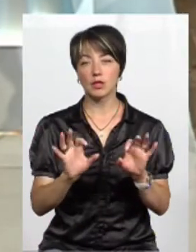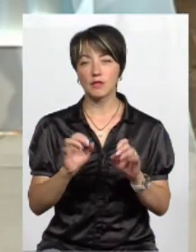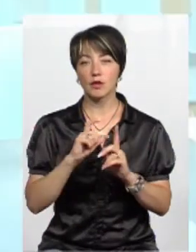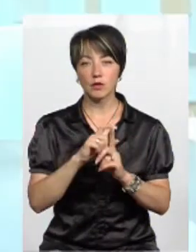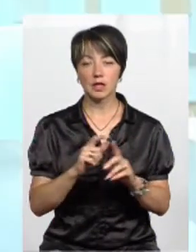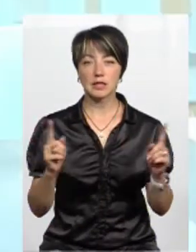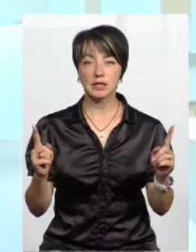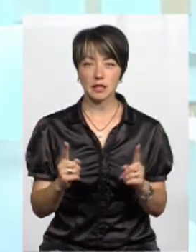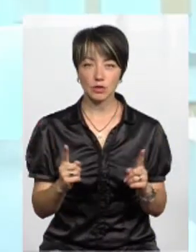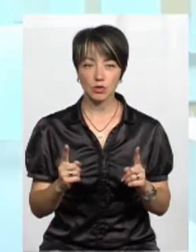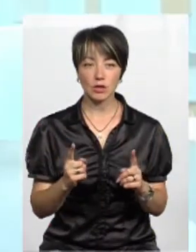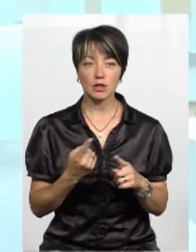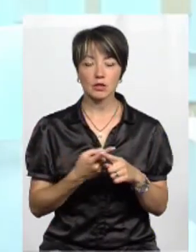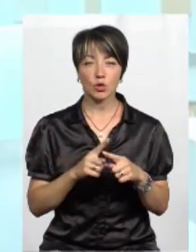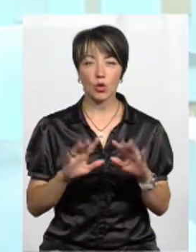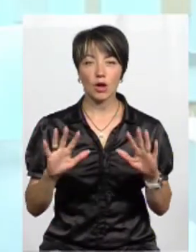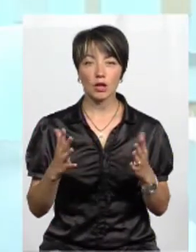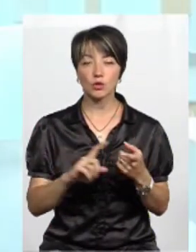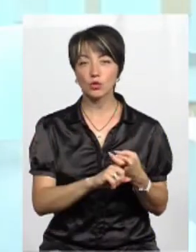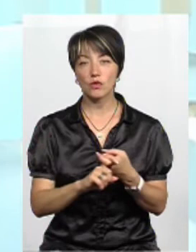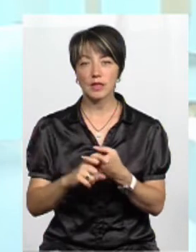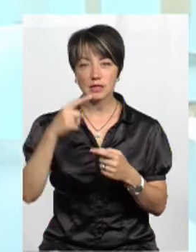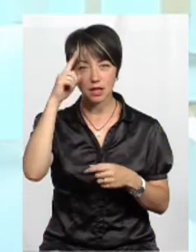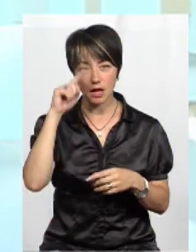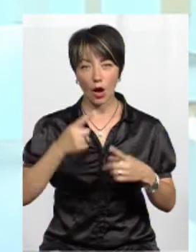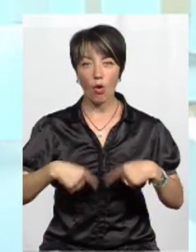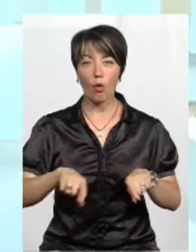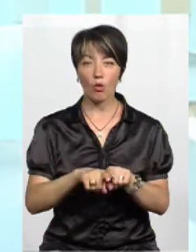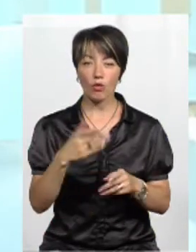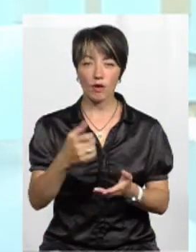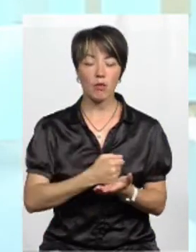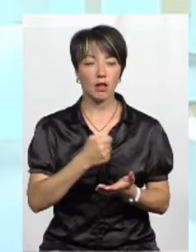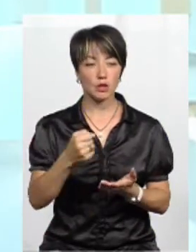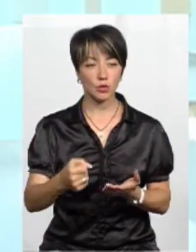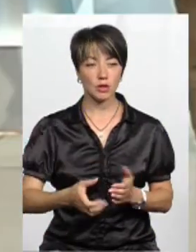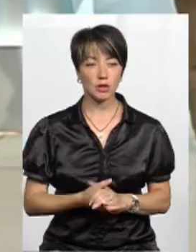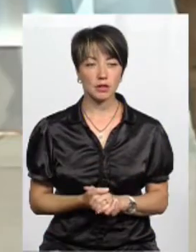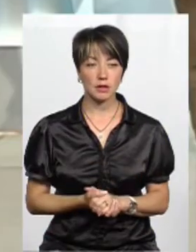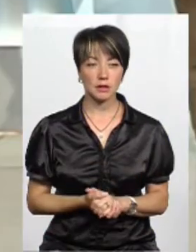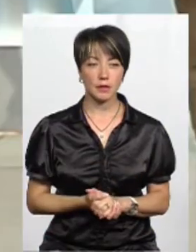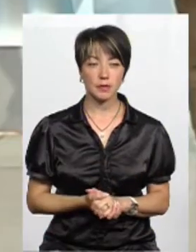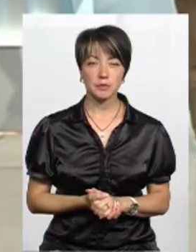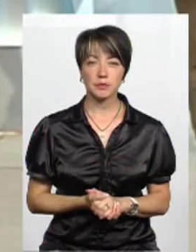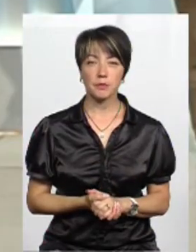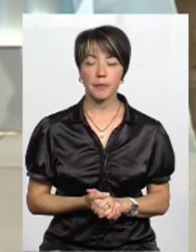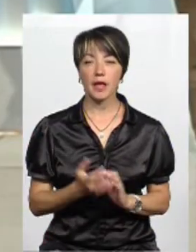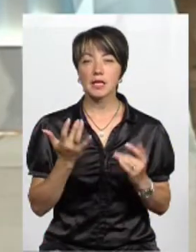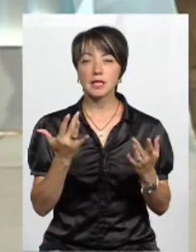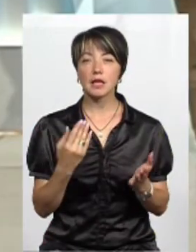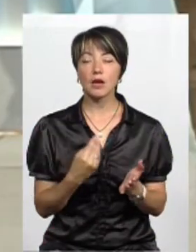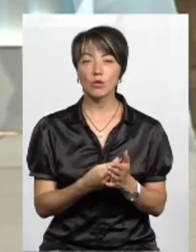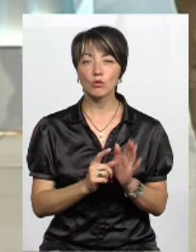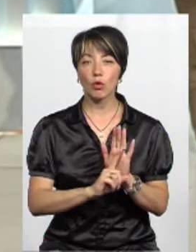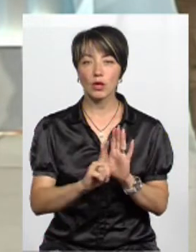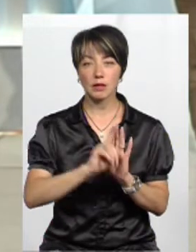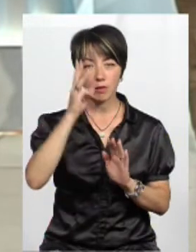також відповідати стисло. Цього разу вони стосуватимуться знання округу, по якому ви балотуєтесь. Скільки коштує